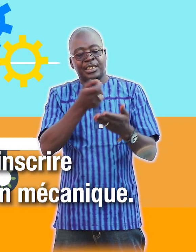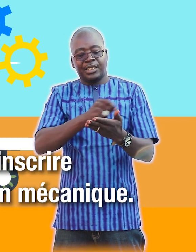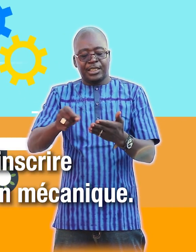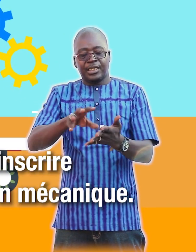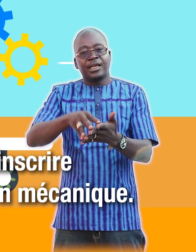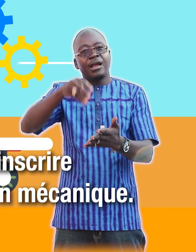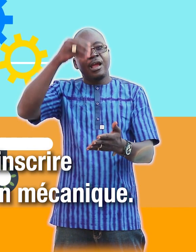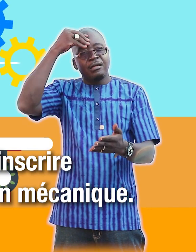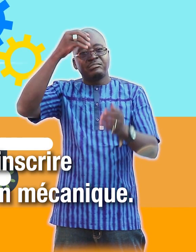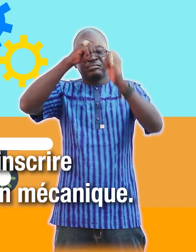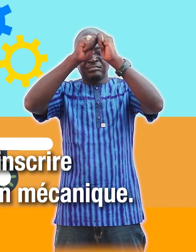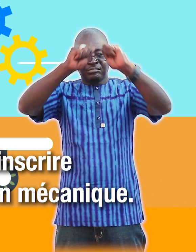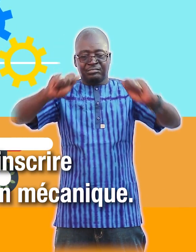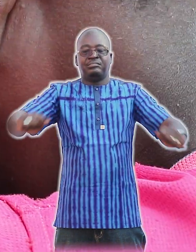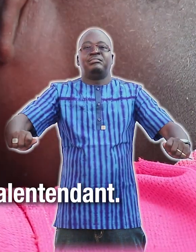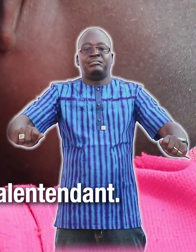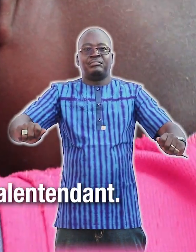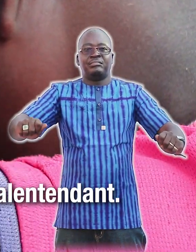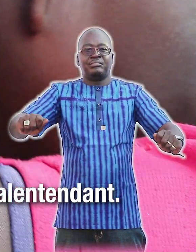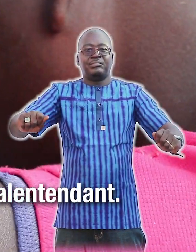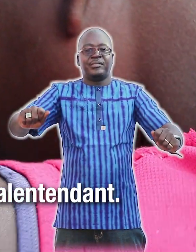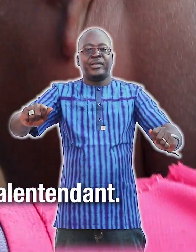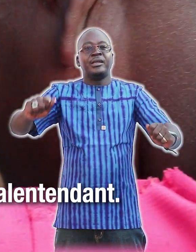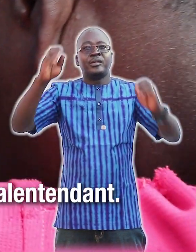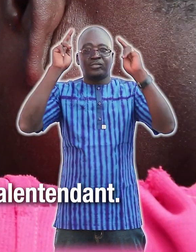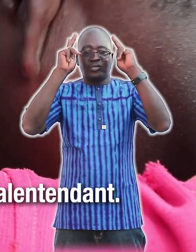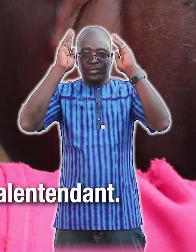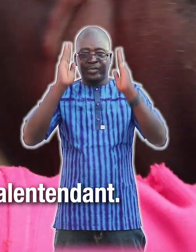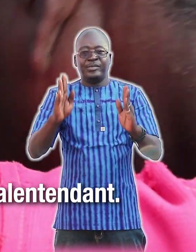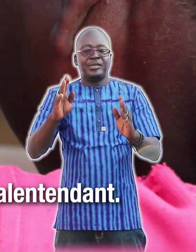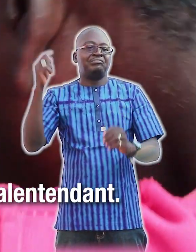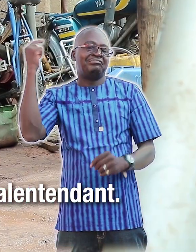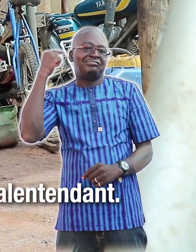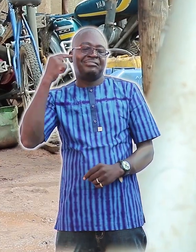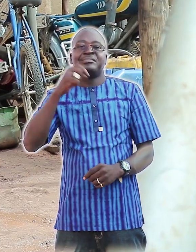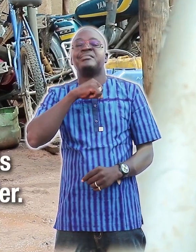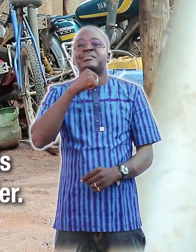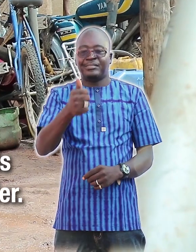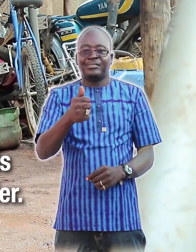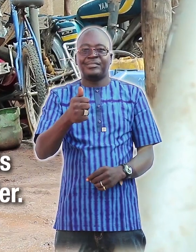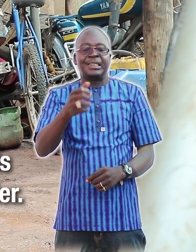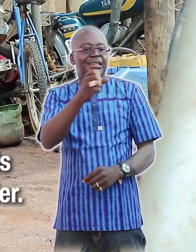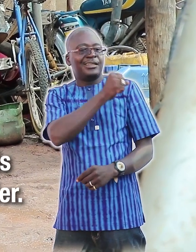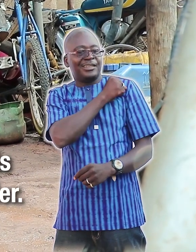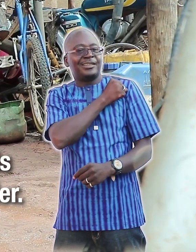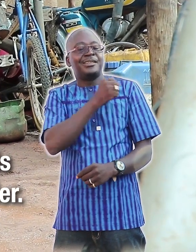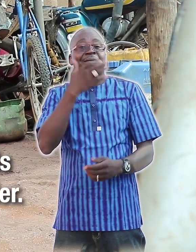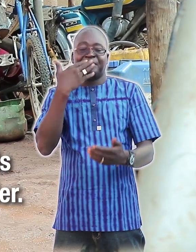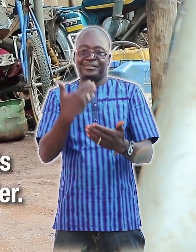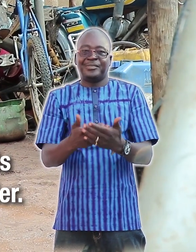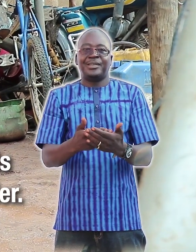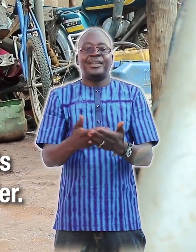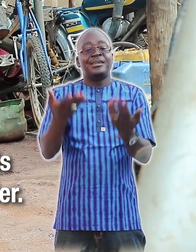atelier d'apprentissage en mécanique. Son maître d'atelier est lui-même malentendant. Seydou est épanoui depuis